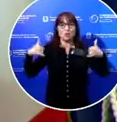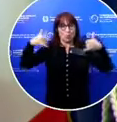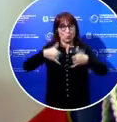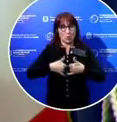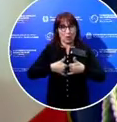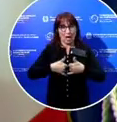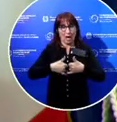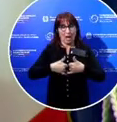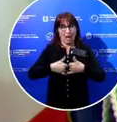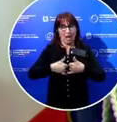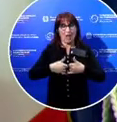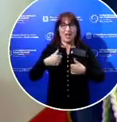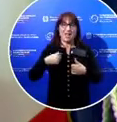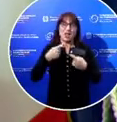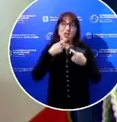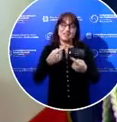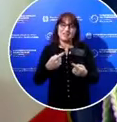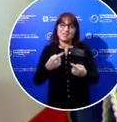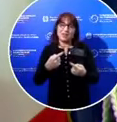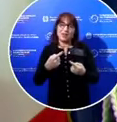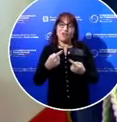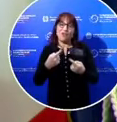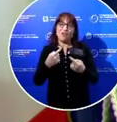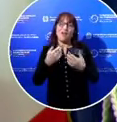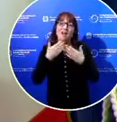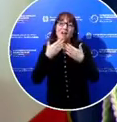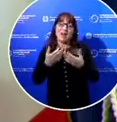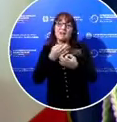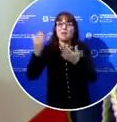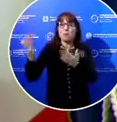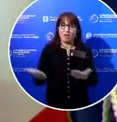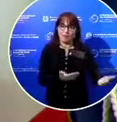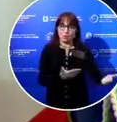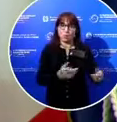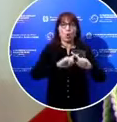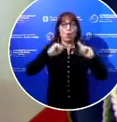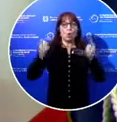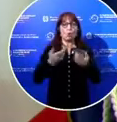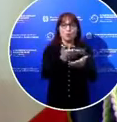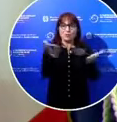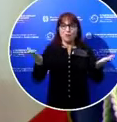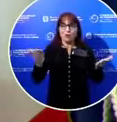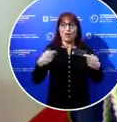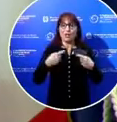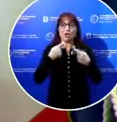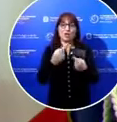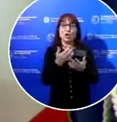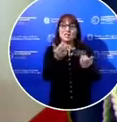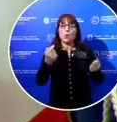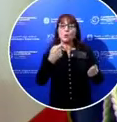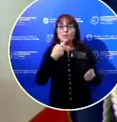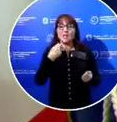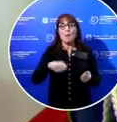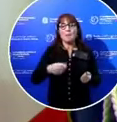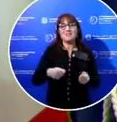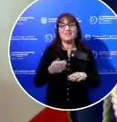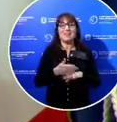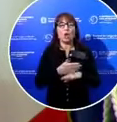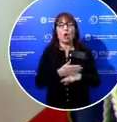e ai quali va il mio caloroso e riconoscente benvenuto. A tutti voi porto il saluto del Presidente del Consiglio Mario